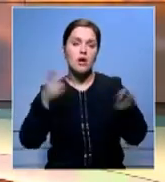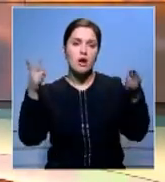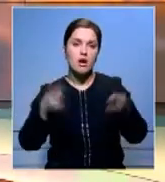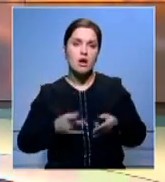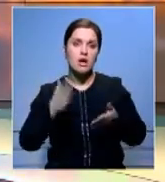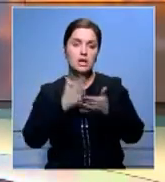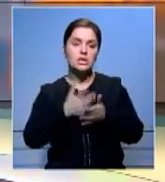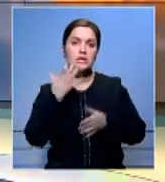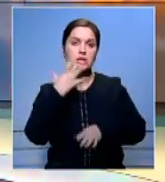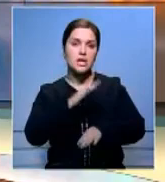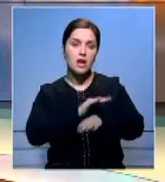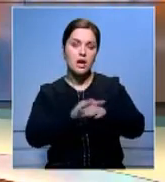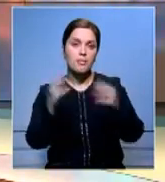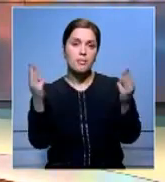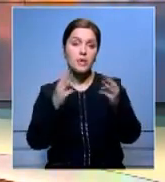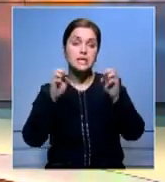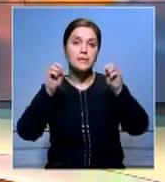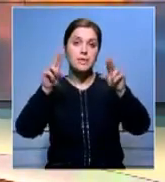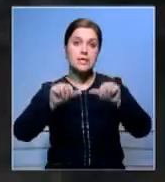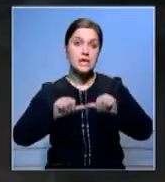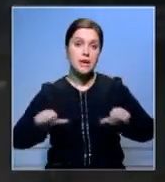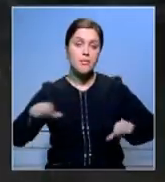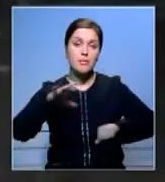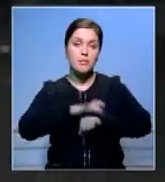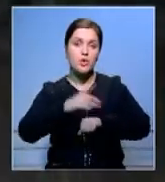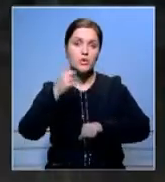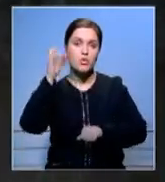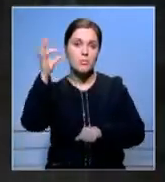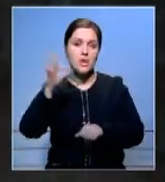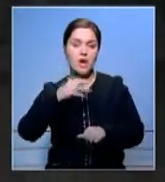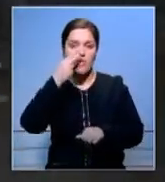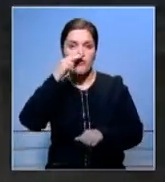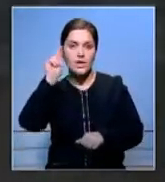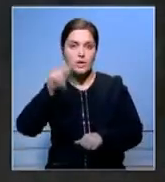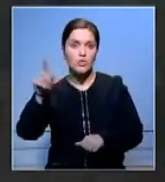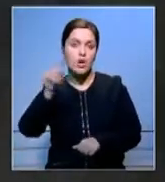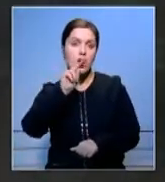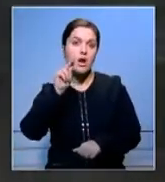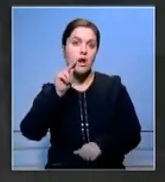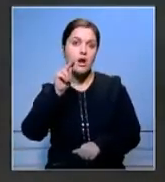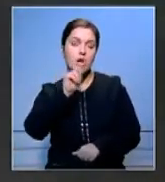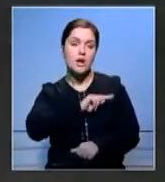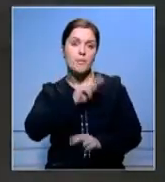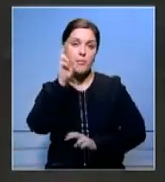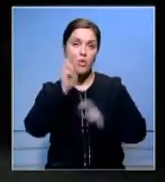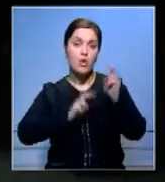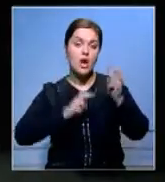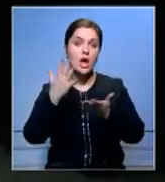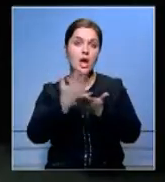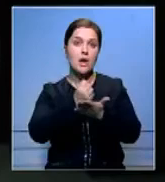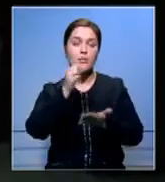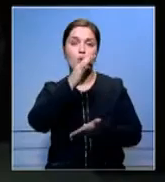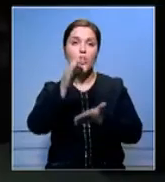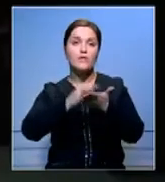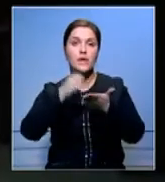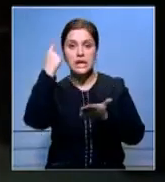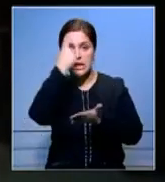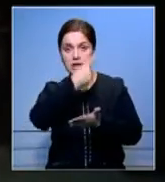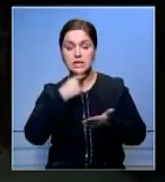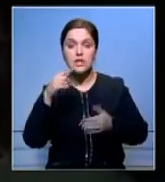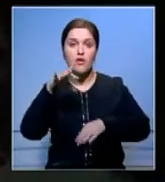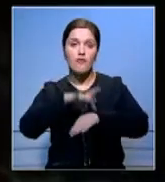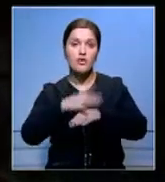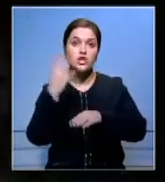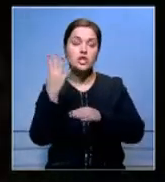сильнейшие ожоги. Специальная комиссия установила стопроцентную вину работодателя, определены ответственные лица. Выявлены четыре причины возгорания